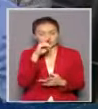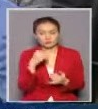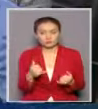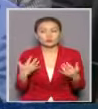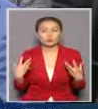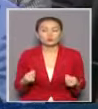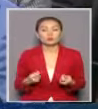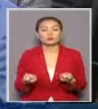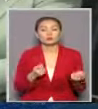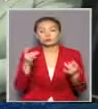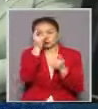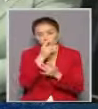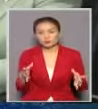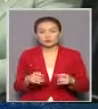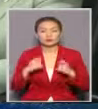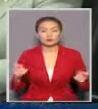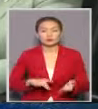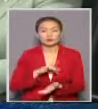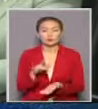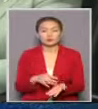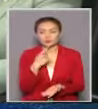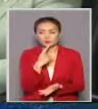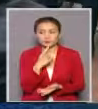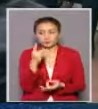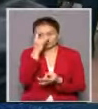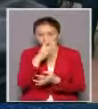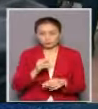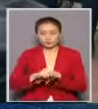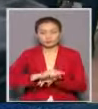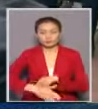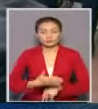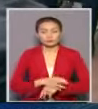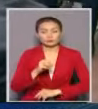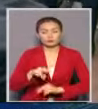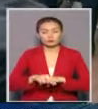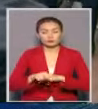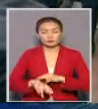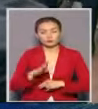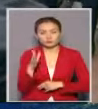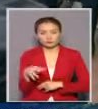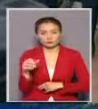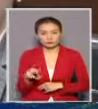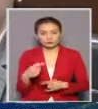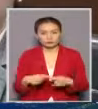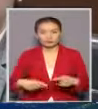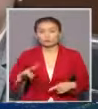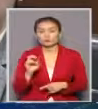сегодняшний день при управлении культурой открыт Центр языковой культуры. Здесь с апреля обучаются представители